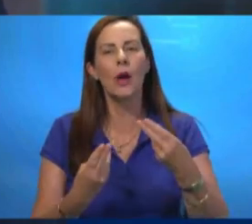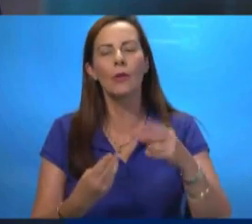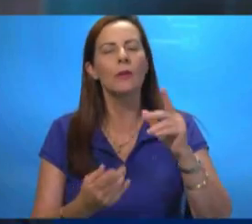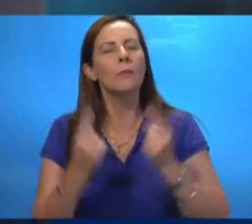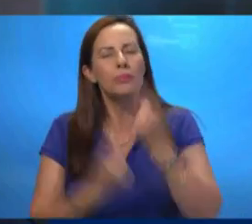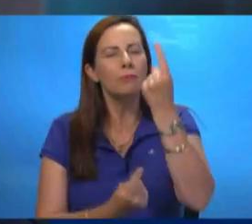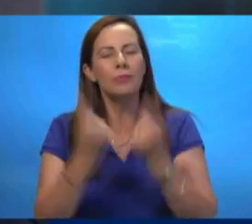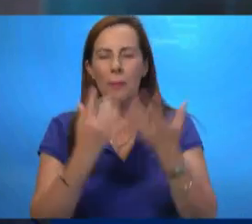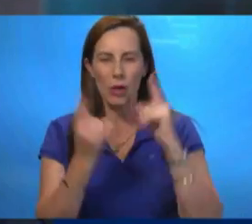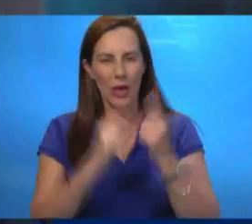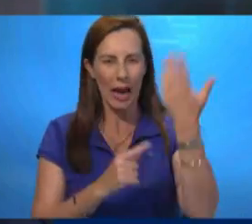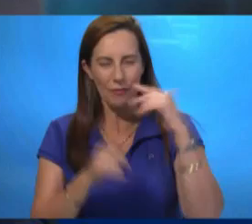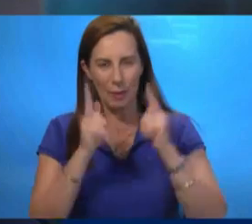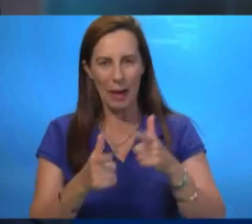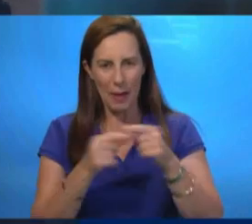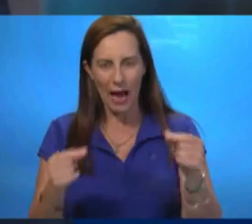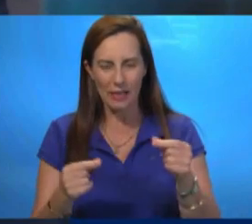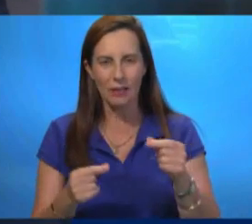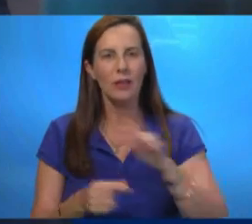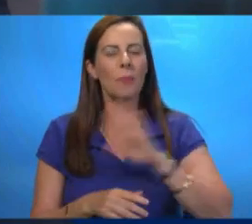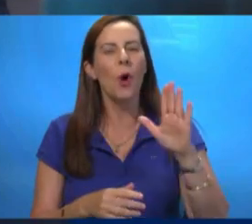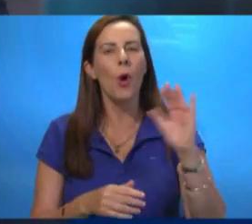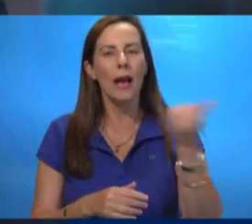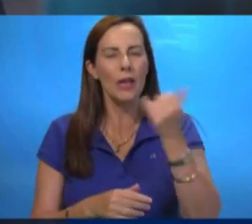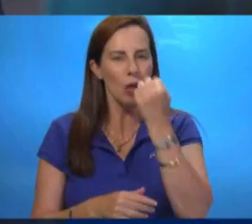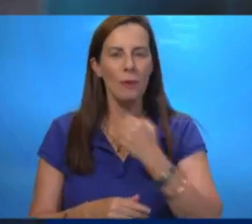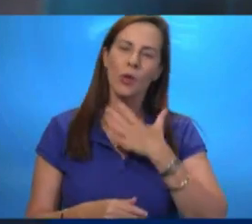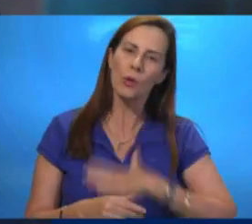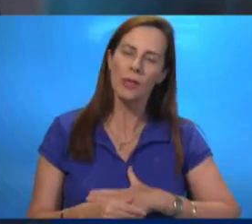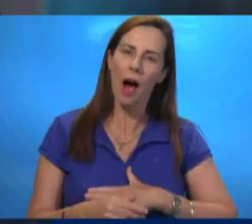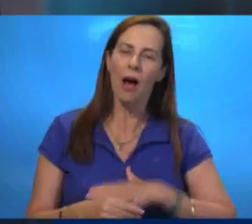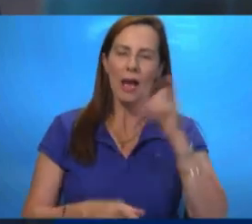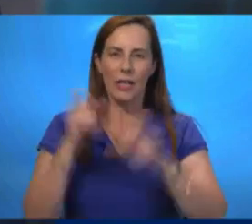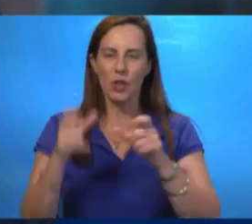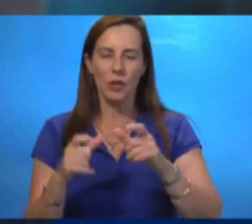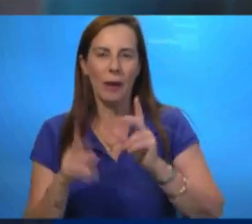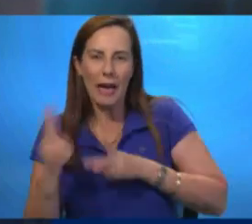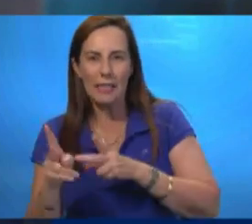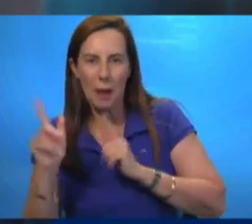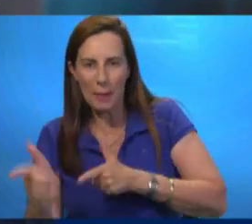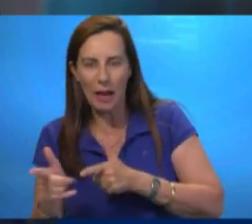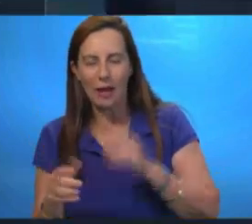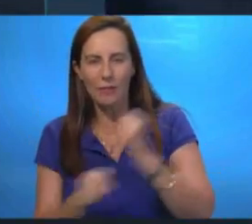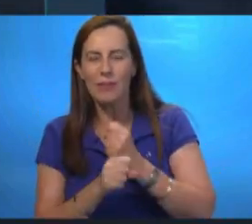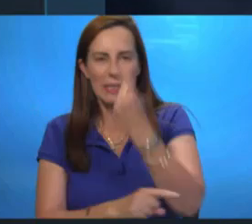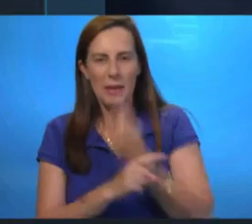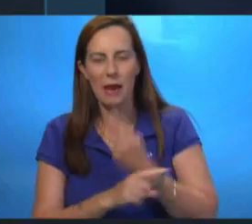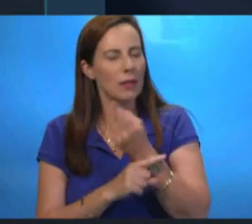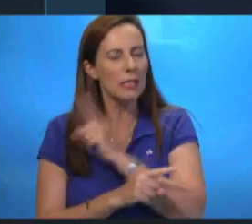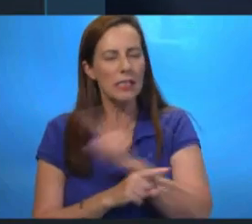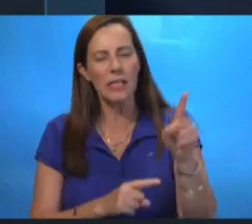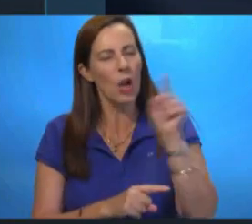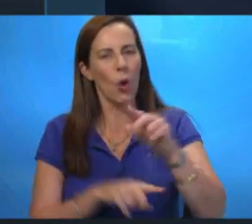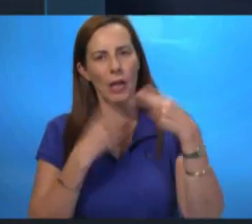כאן לפני צוק איתן, כלומר שבכל רגע שהחמאס רוצה תושבי העוטף רצים למקלטים, הם מבצעים ירי, זה לשם לא